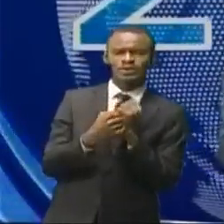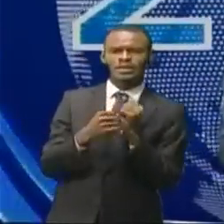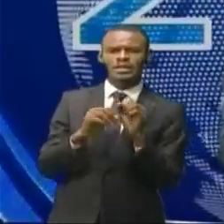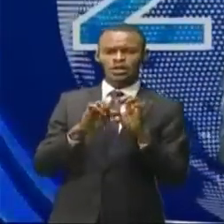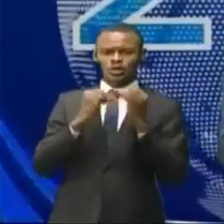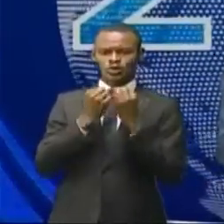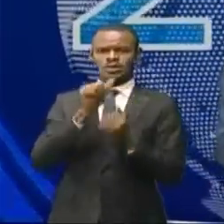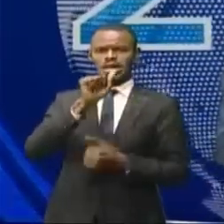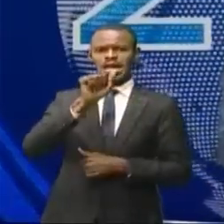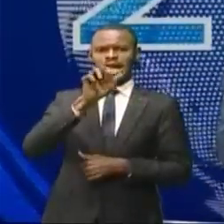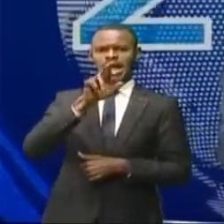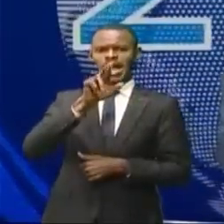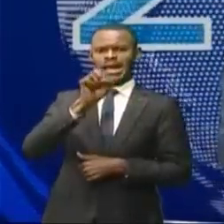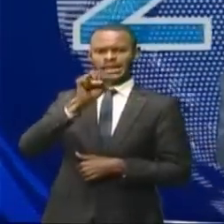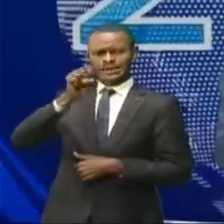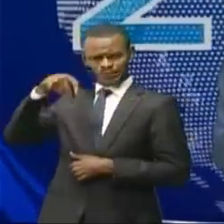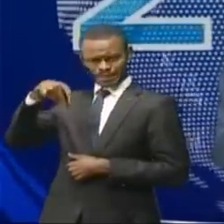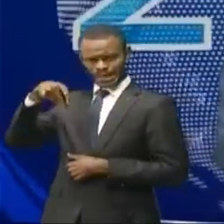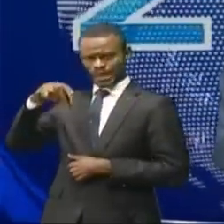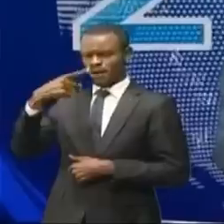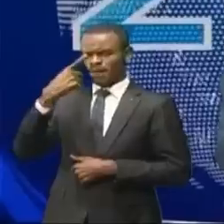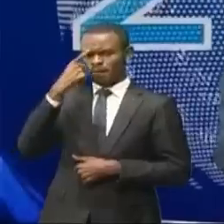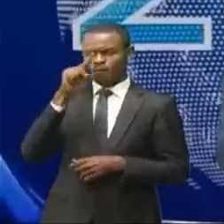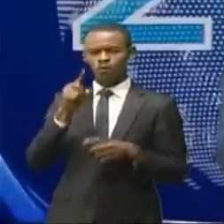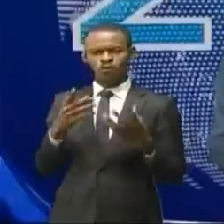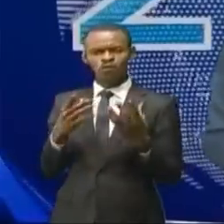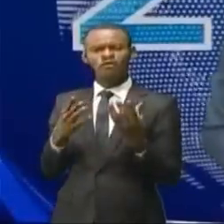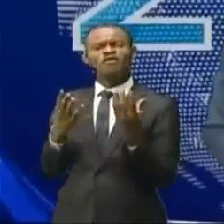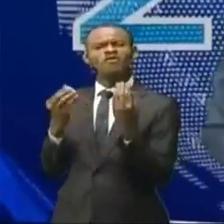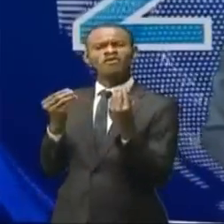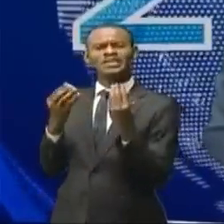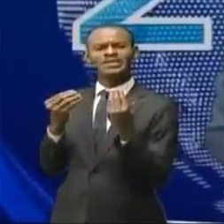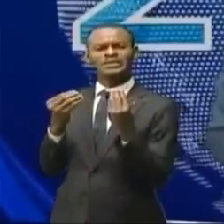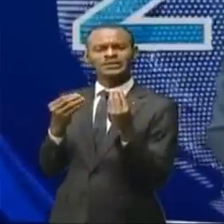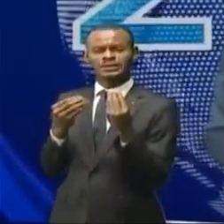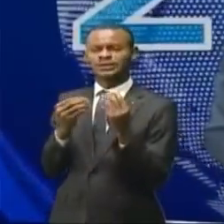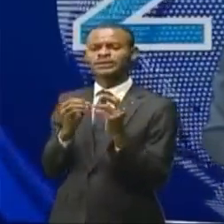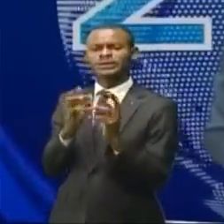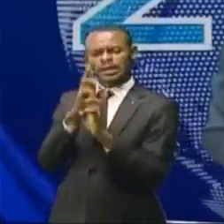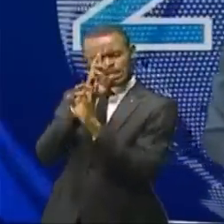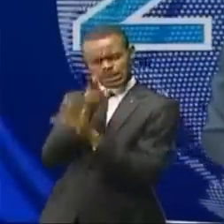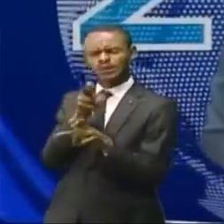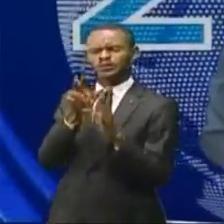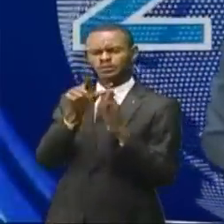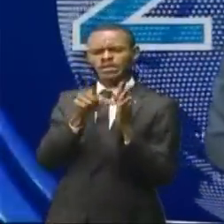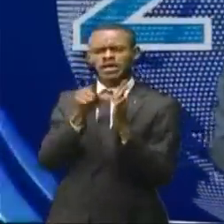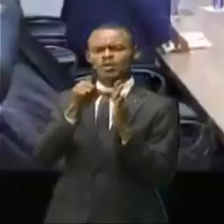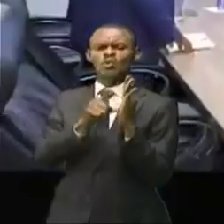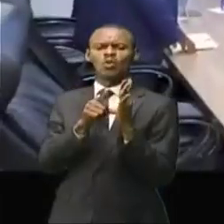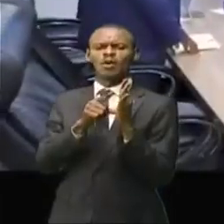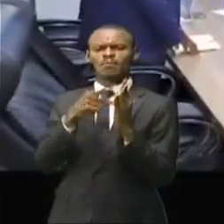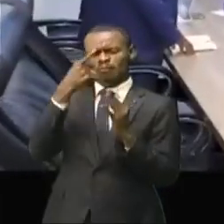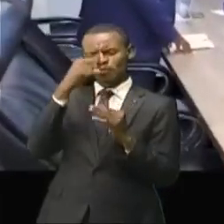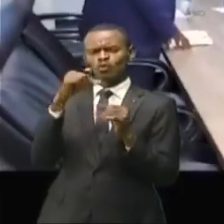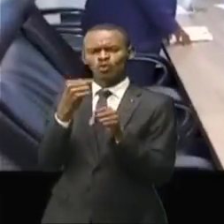des activités des aviations soit véritablement on a des Congolais reportages